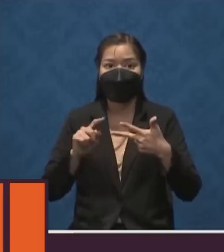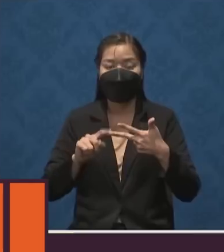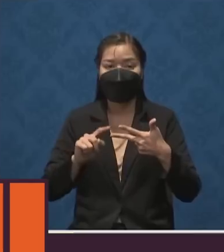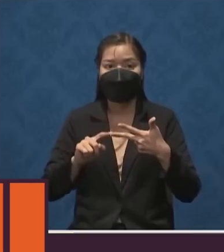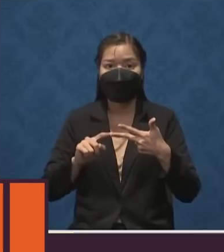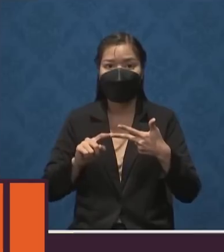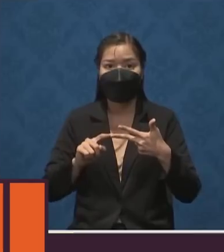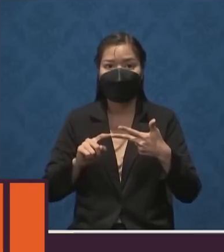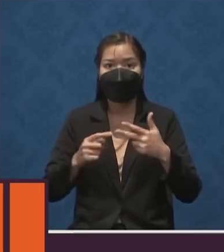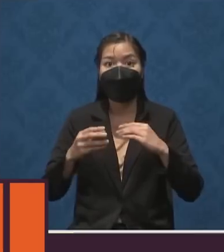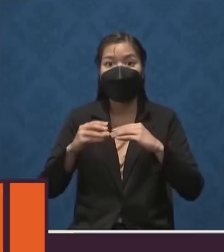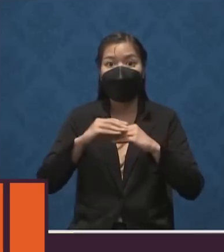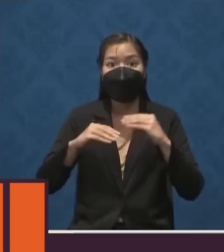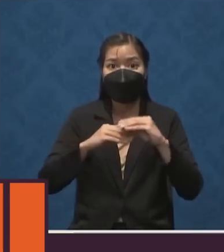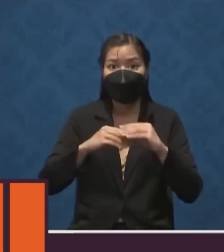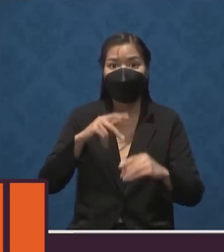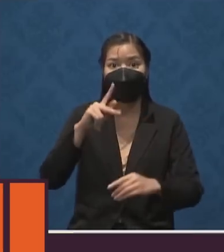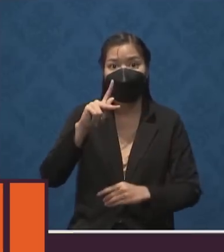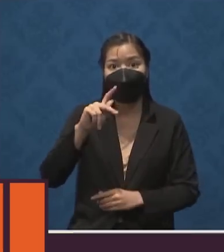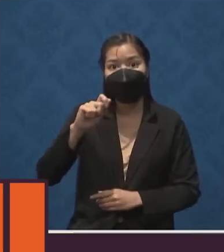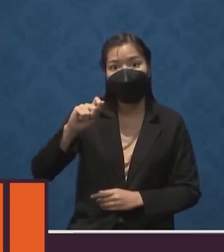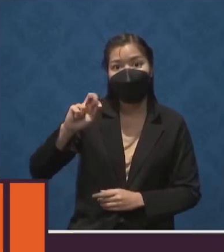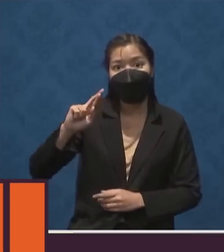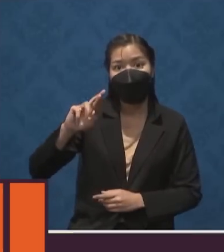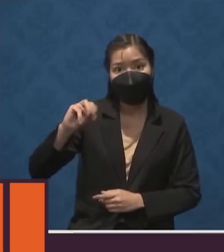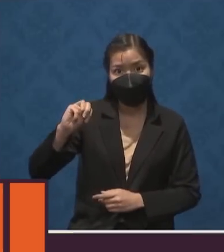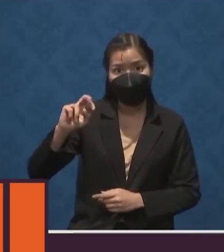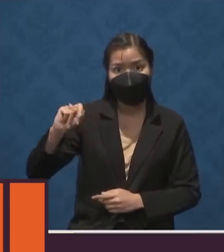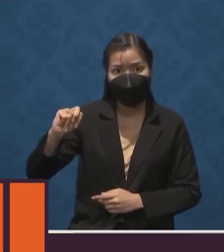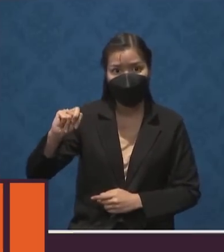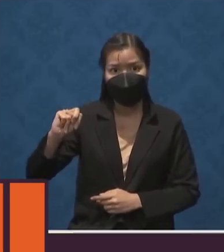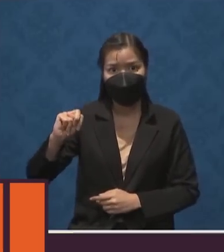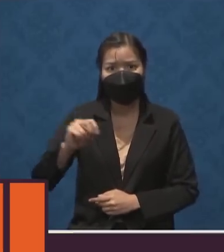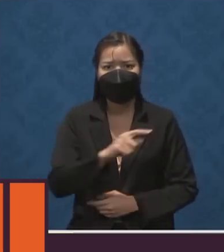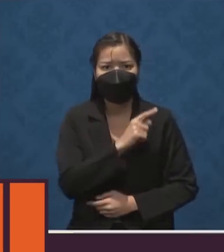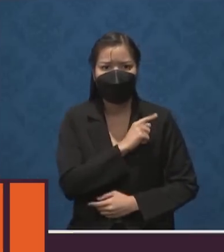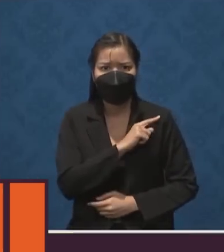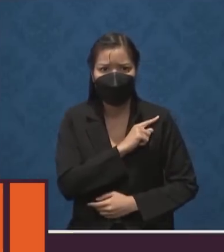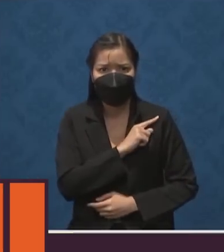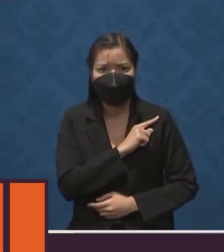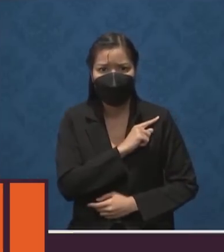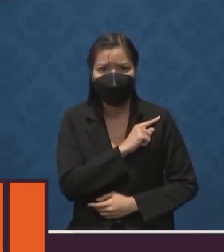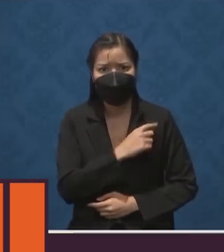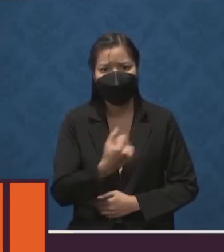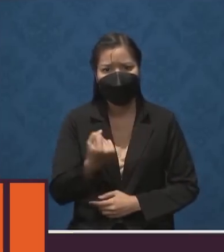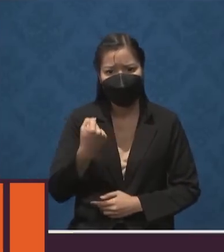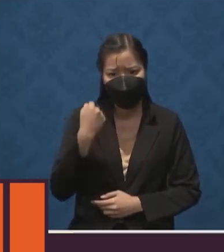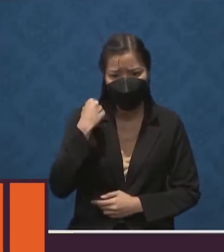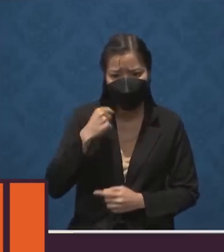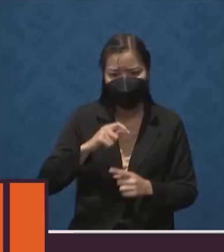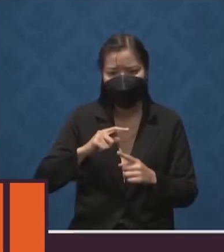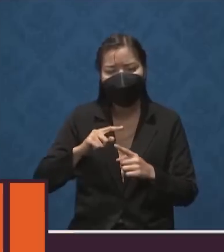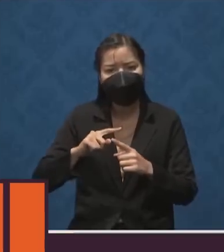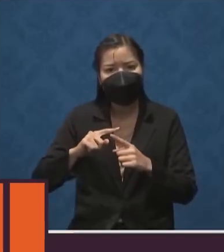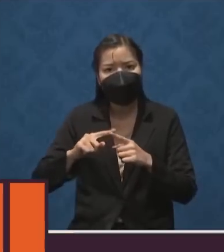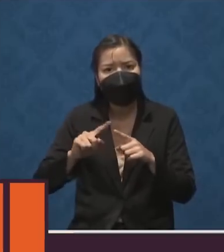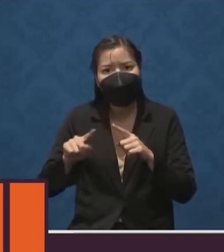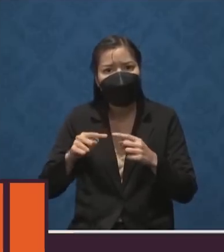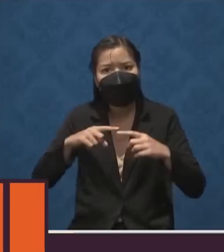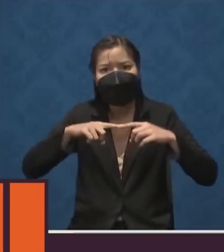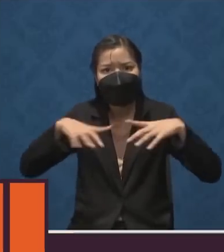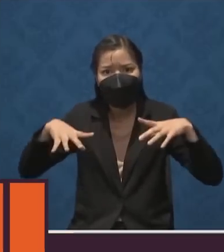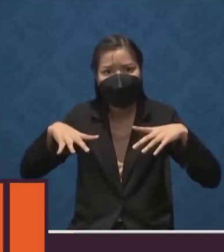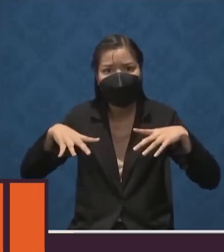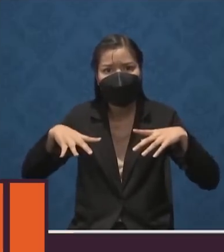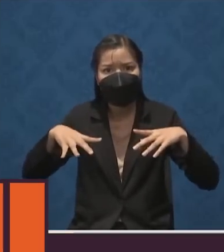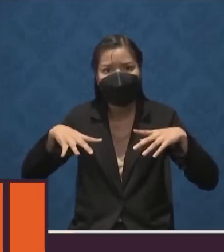ับครองกกก.ร realidade ก็ไดขายบทบาทเกินเลยภารกิความมนคงนั้ไปไกลลครับถ้เหตุผขอที่แล้วนะครับทำให